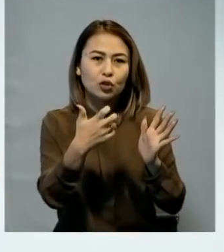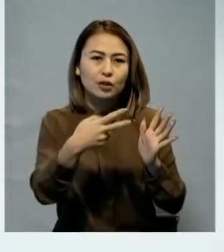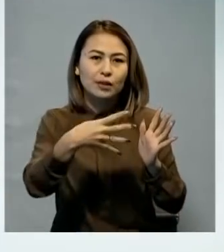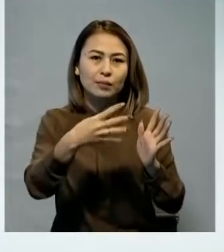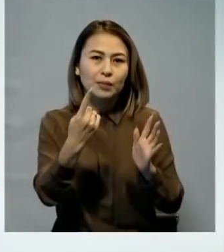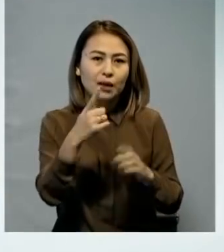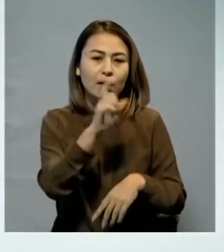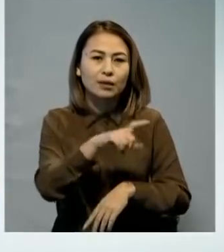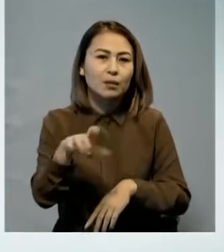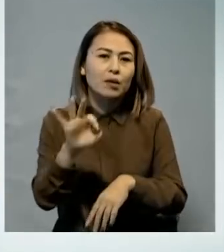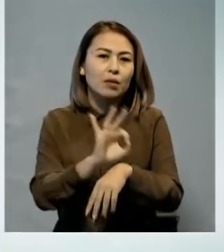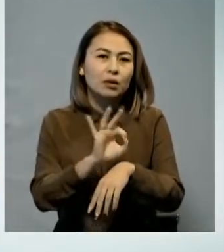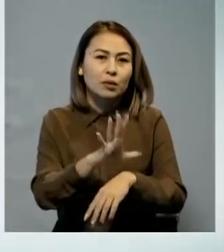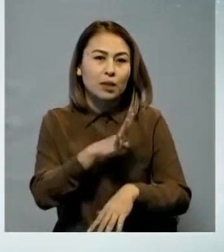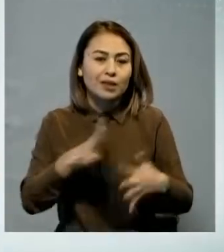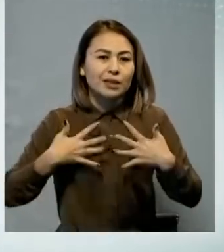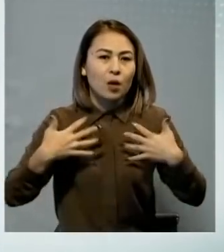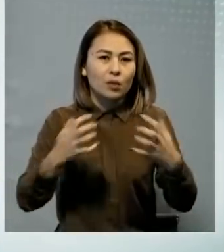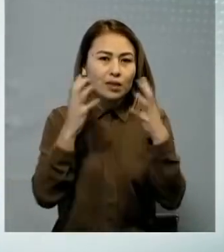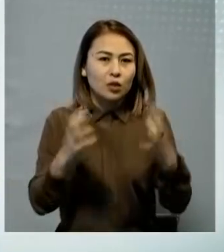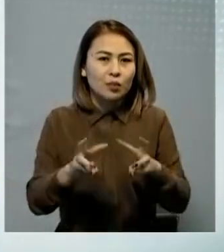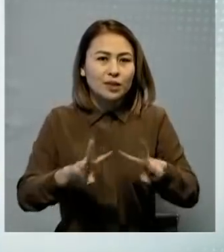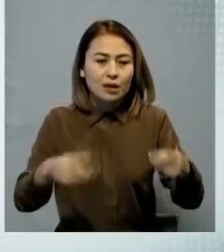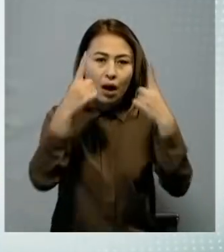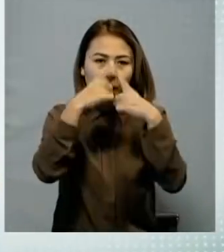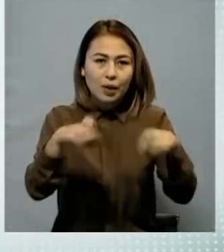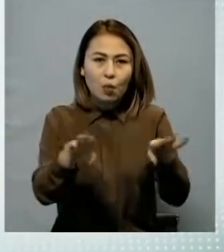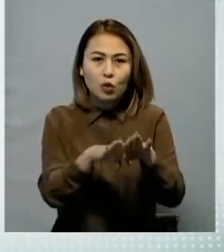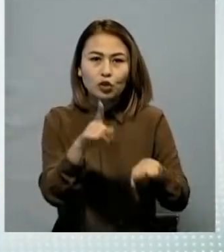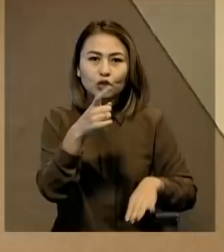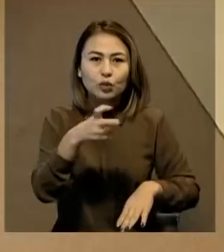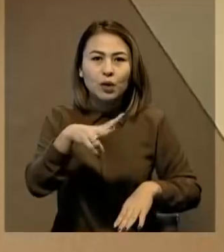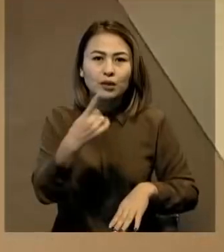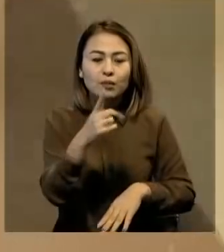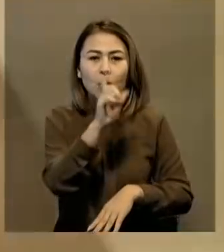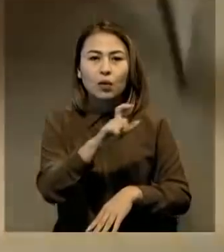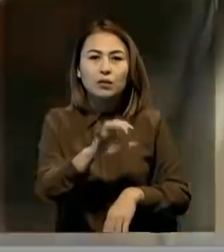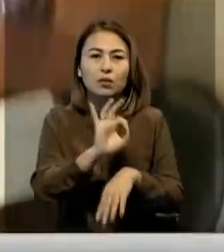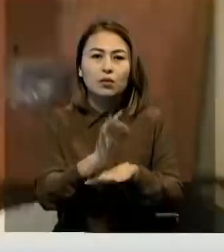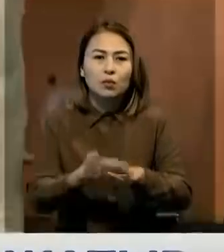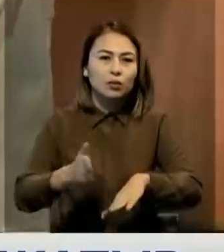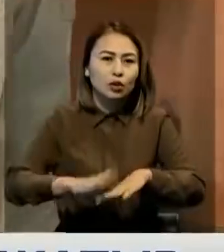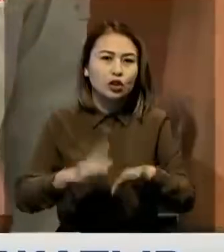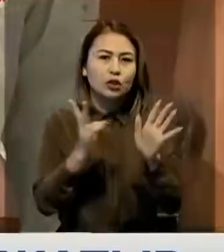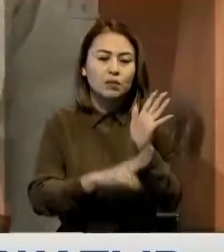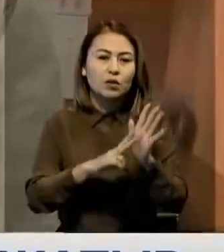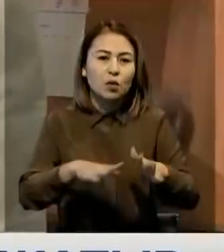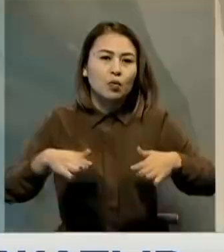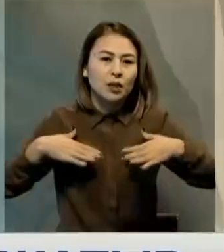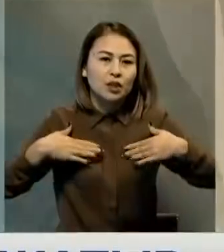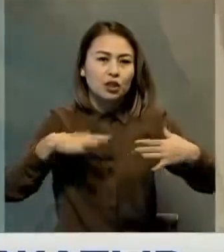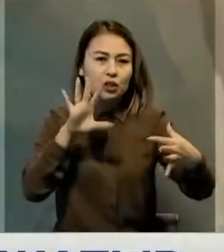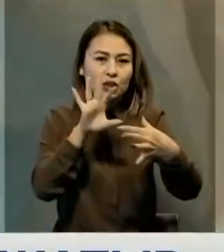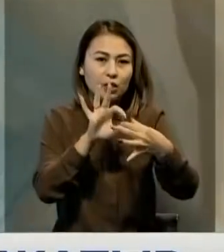1,146,341 адам COVID жұқтырған. Денсаулық сақтау министрлігінің ақпары бойынша 121 науқас ауыр халде жатыр. 70-і